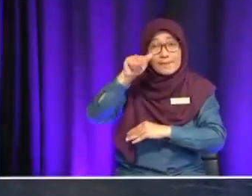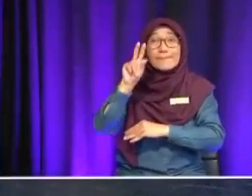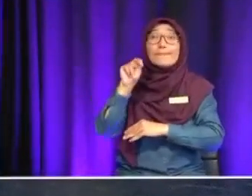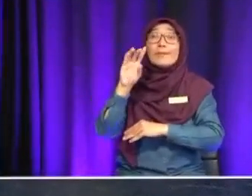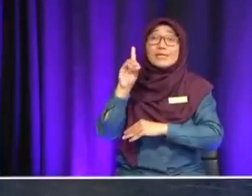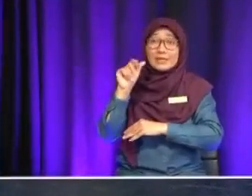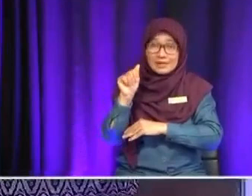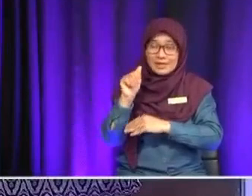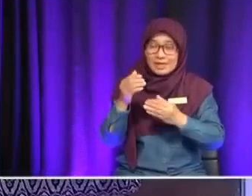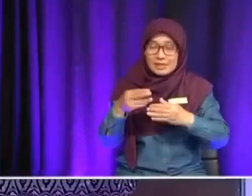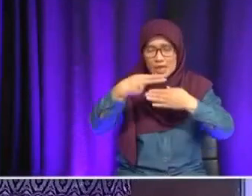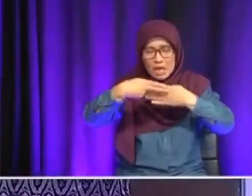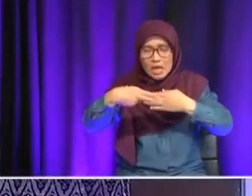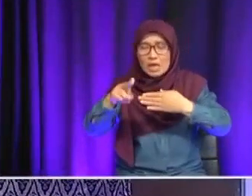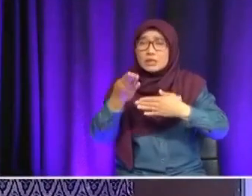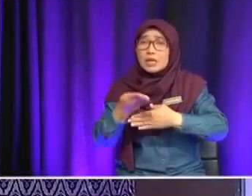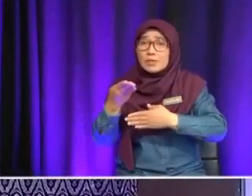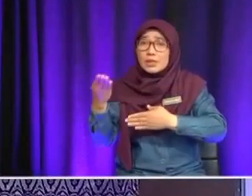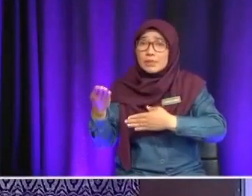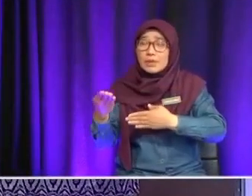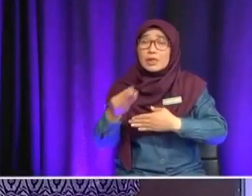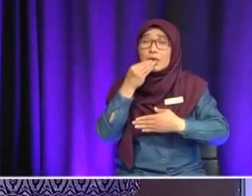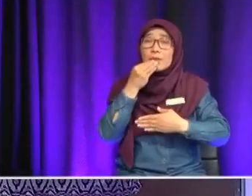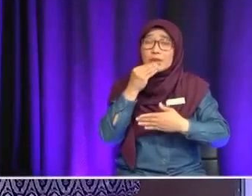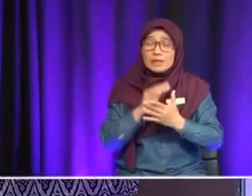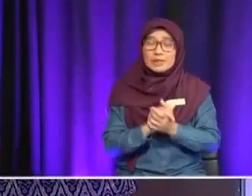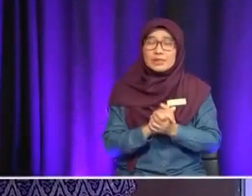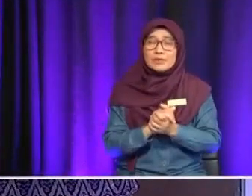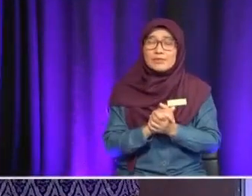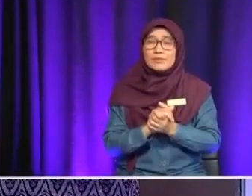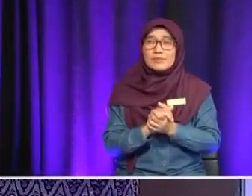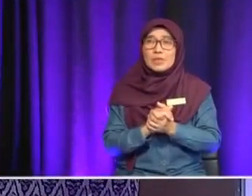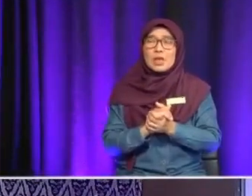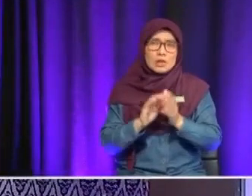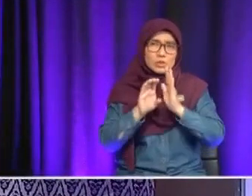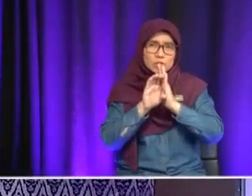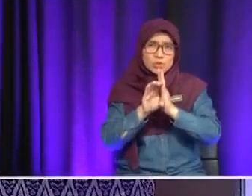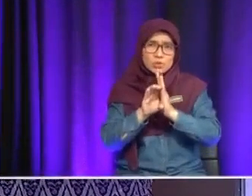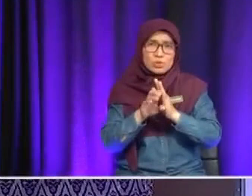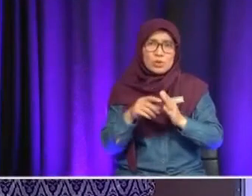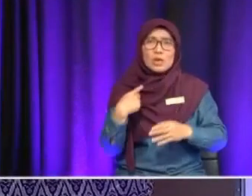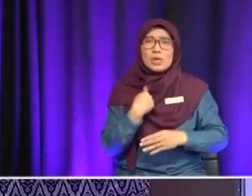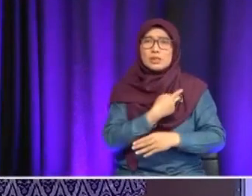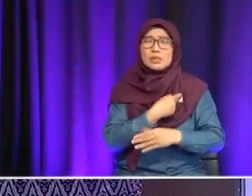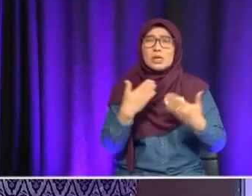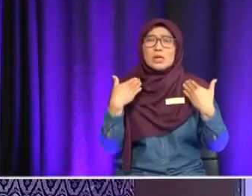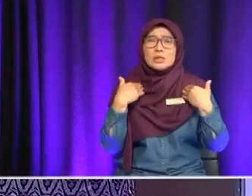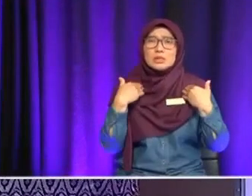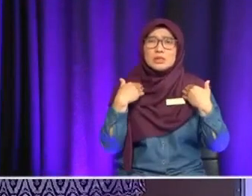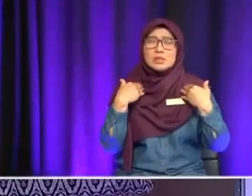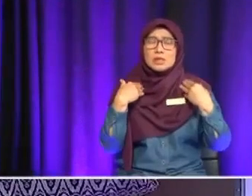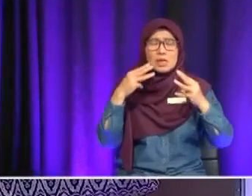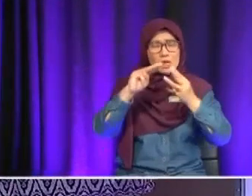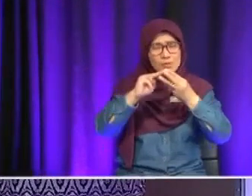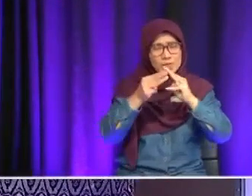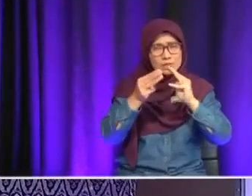muamalah Islam, dia telah memudahkan kita. Kalau kita ada masalah kenderaan kan, tapi kita nak makan ni lapar ni,